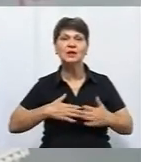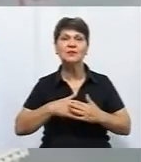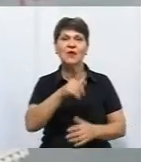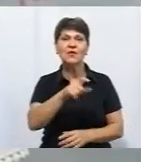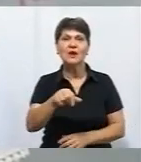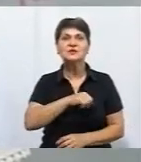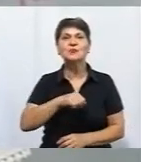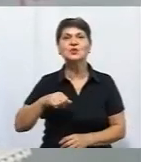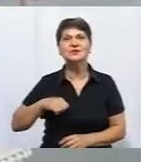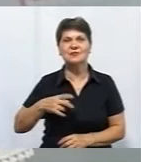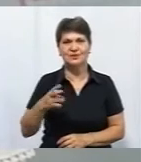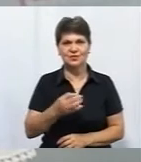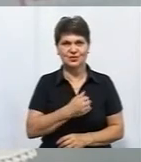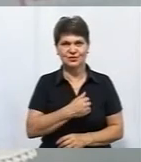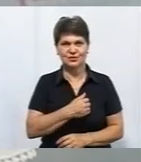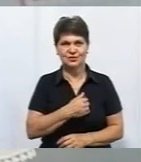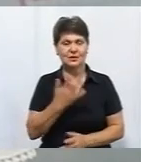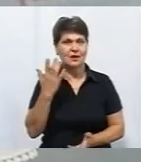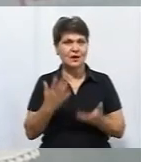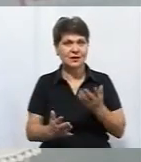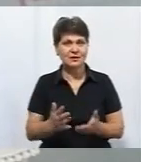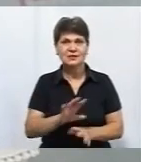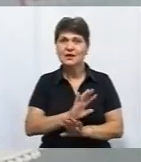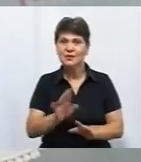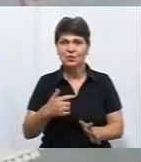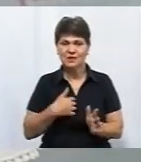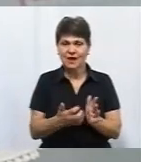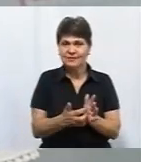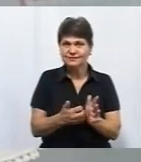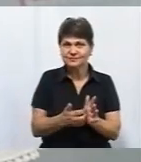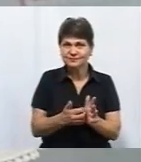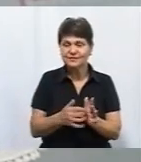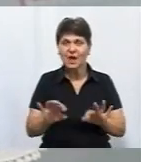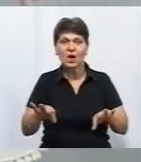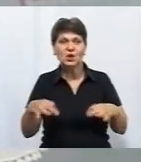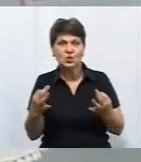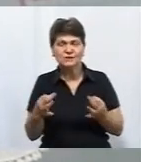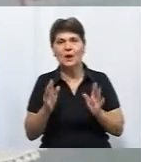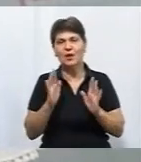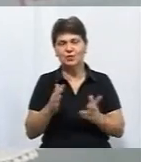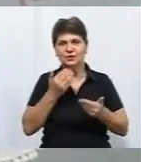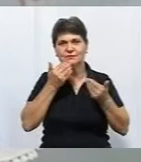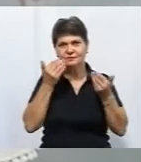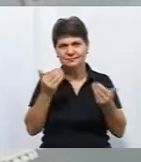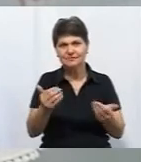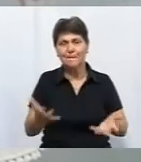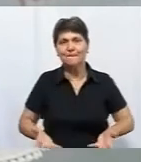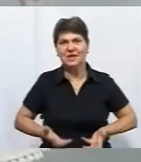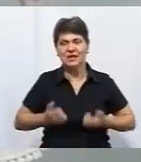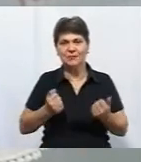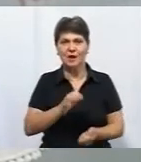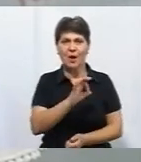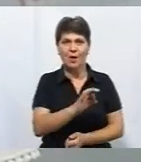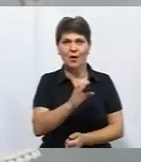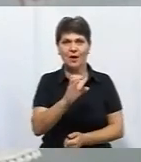самостійно щось робити. Якщо нам буде не вистачати якихось ресурсів або дозволів, ми будемо заручатися підтримкою, звичайно. Але